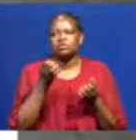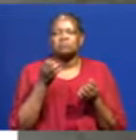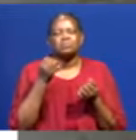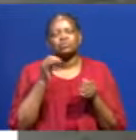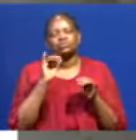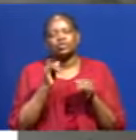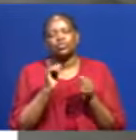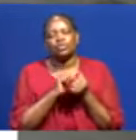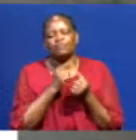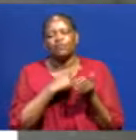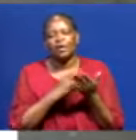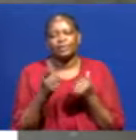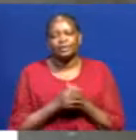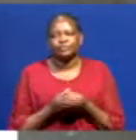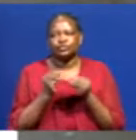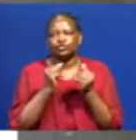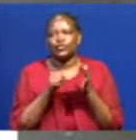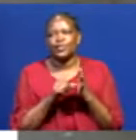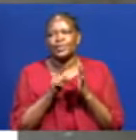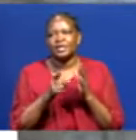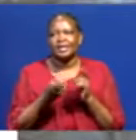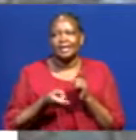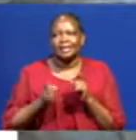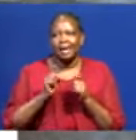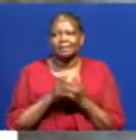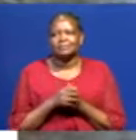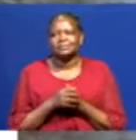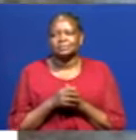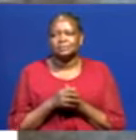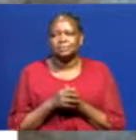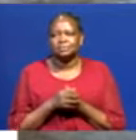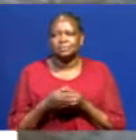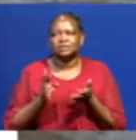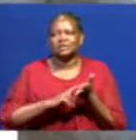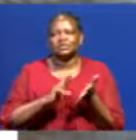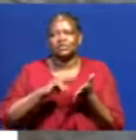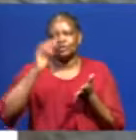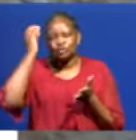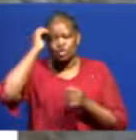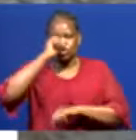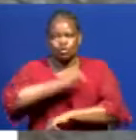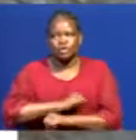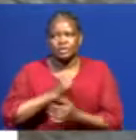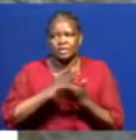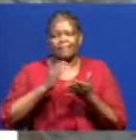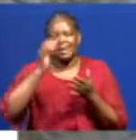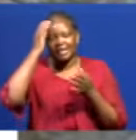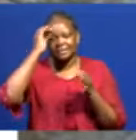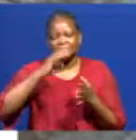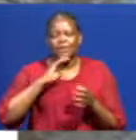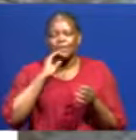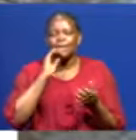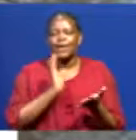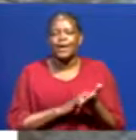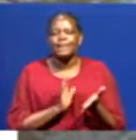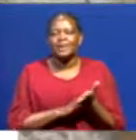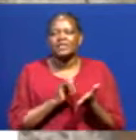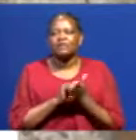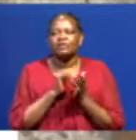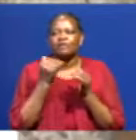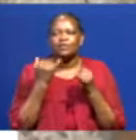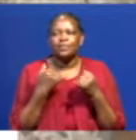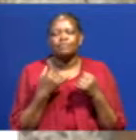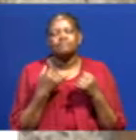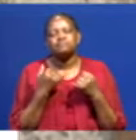Ili kukabiliana na tatizo hilo na kuongeza viwango vya usajili wa wanafunzi shuleni, baadhi ya walimu wakuu wanapendekeza kutekeleza mpango wa lishe